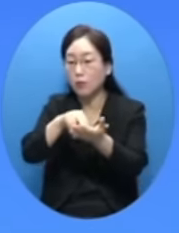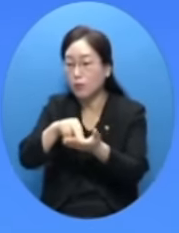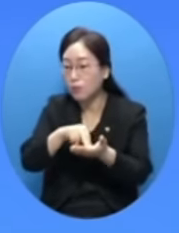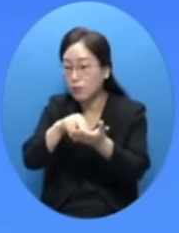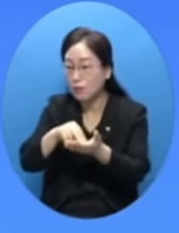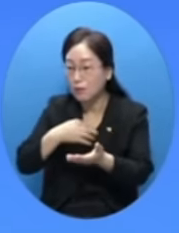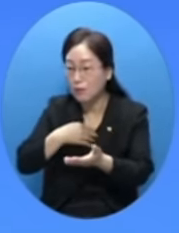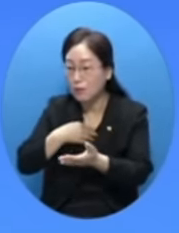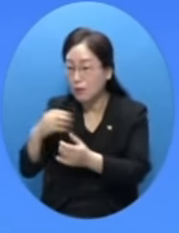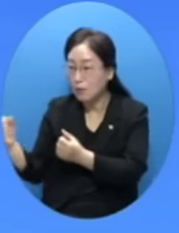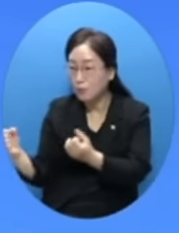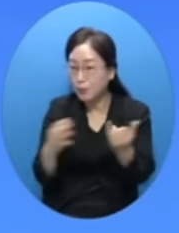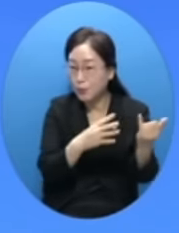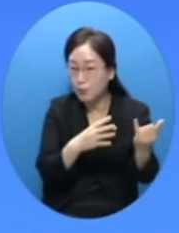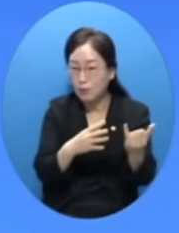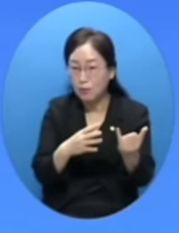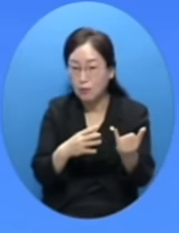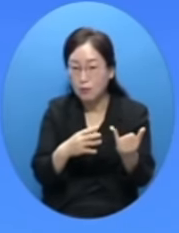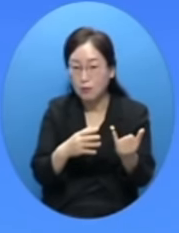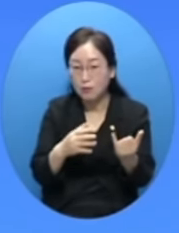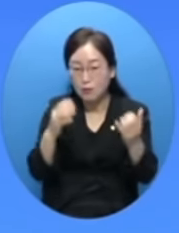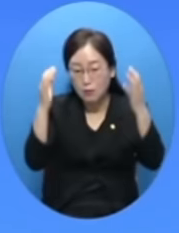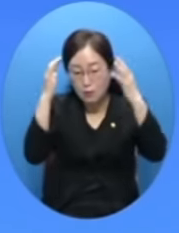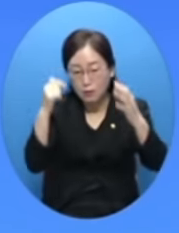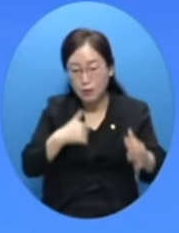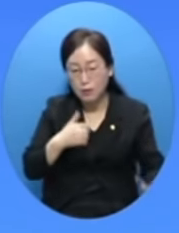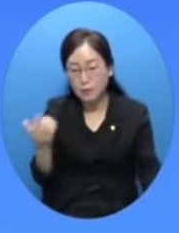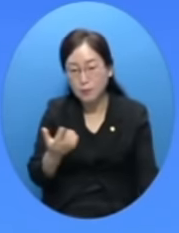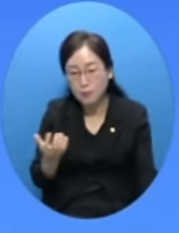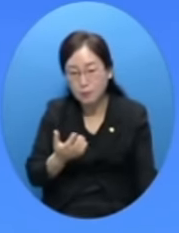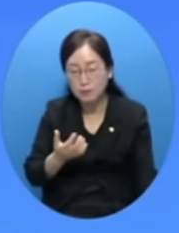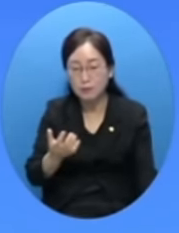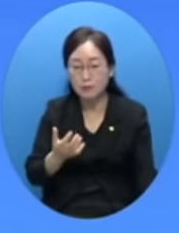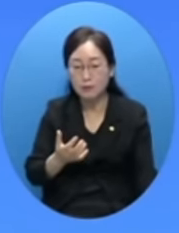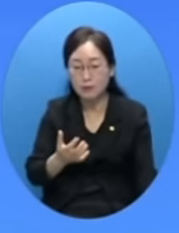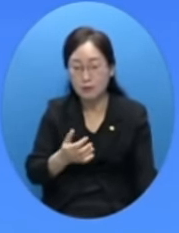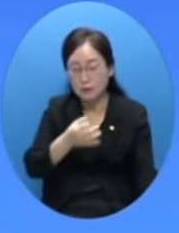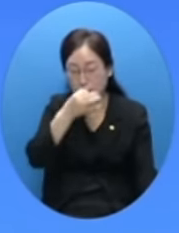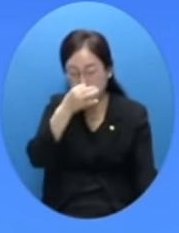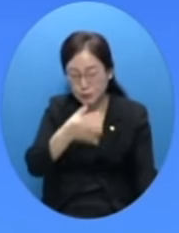버림받은 고통과 아픔 속에 힘들게 하루하루를 살아가게 되는 것입니다.